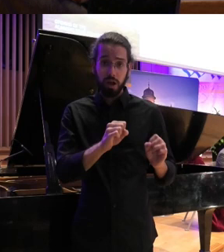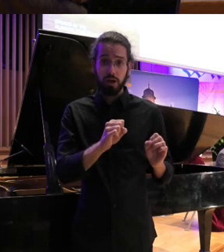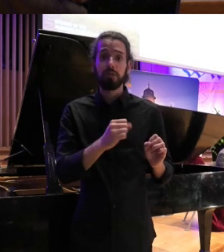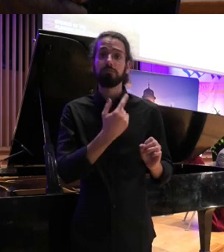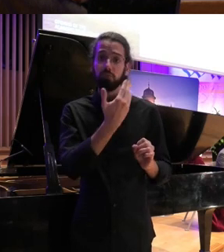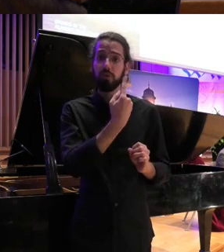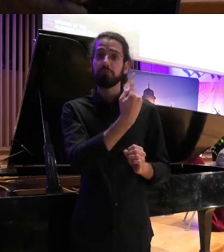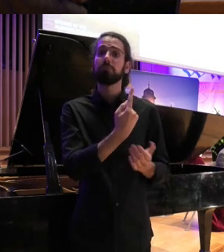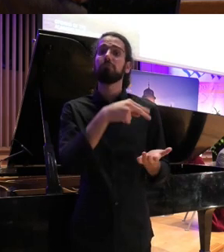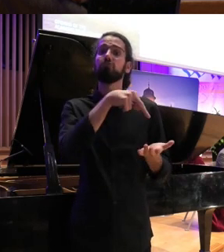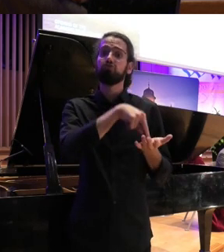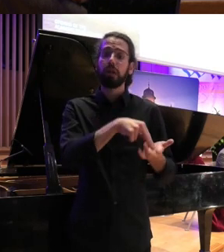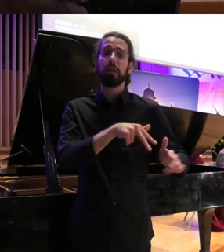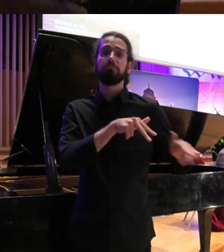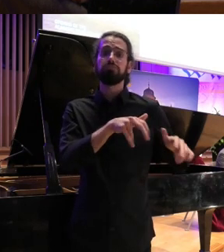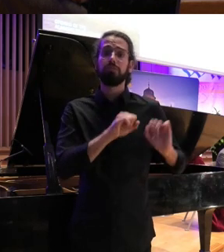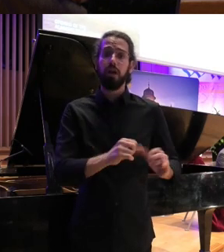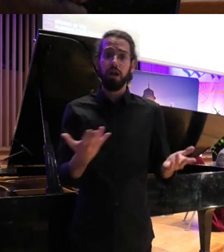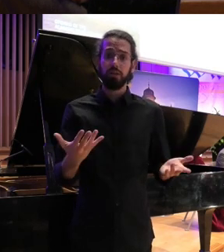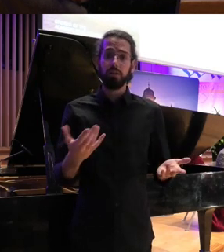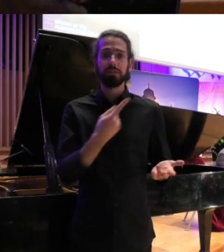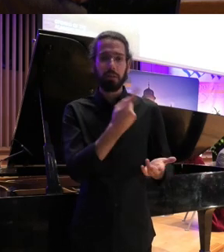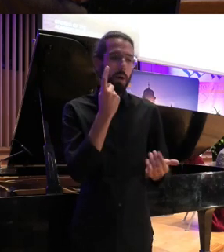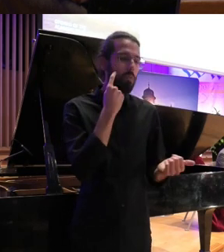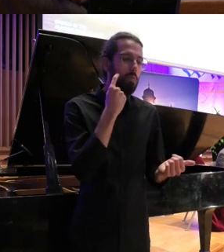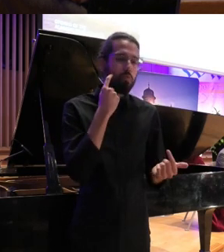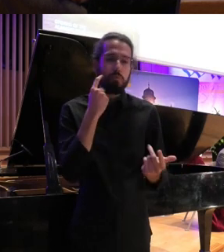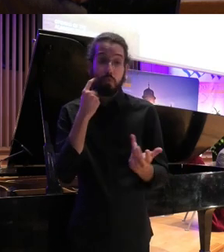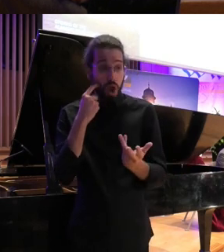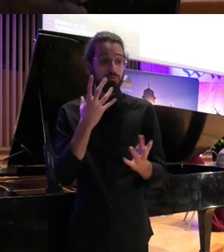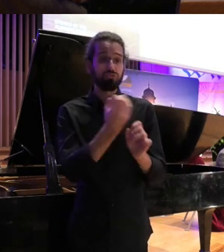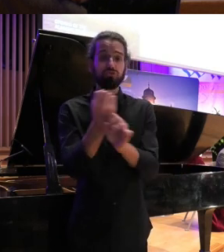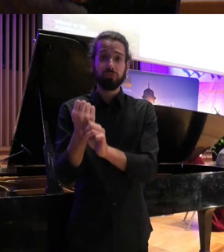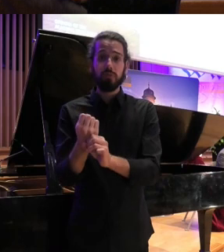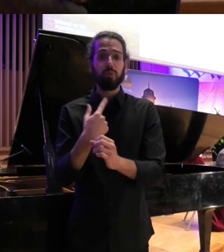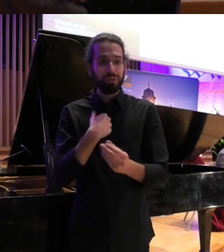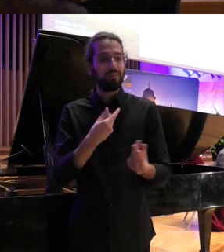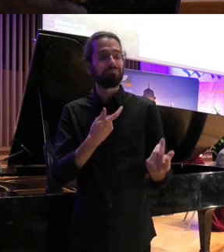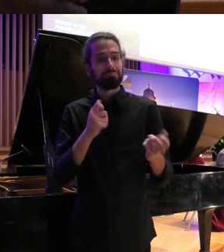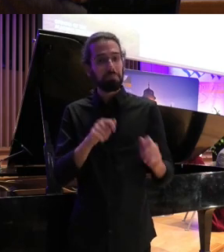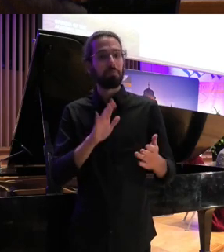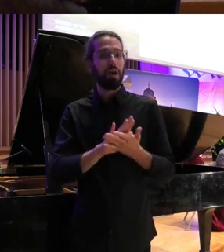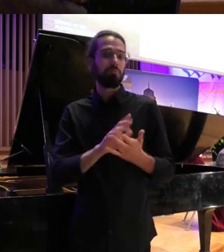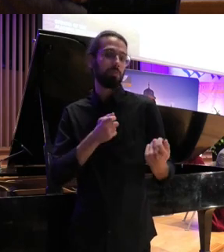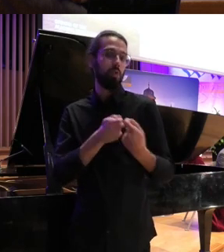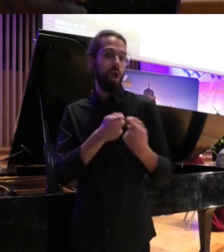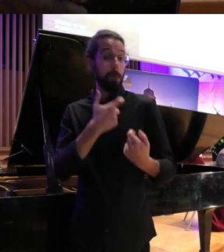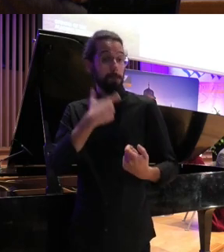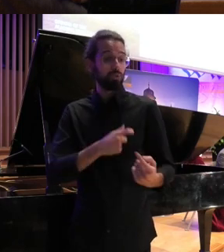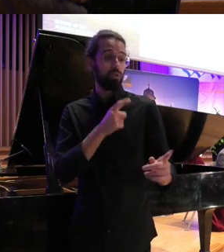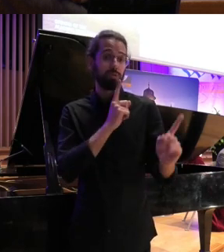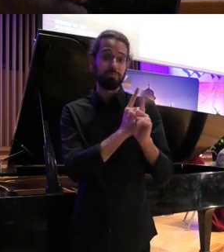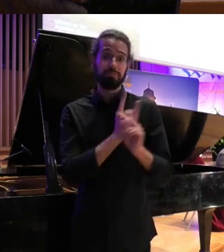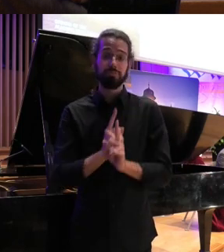selbstständig agieren können, selbstständig ausprobieren können und eben persönlichen Kontakt hat. Also ich denke,